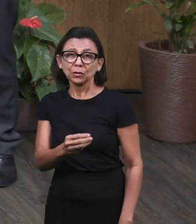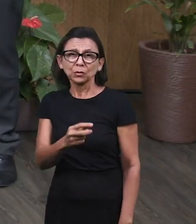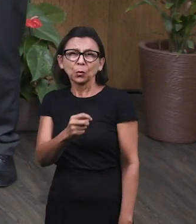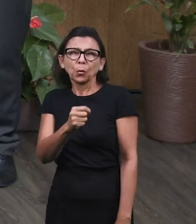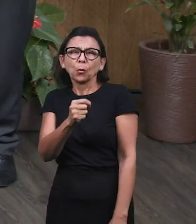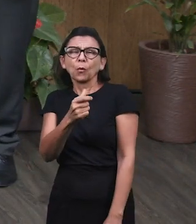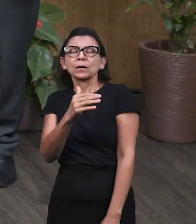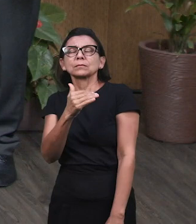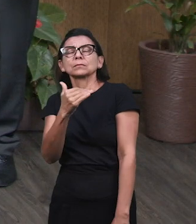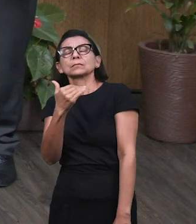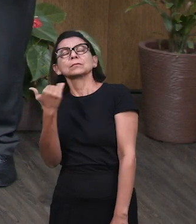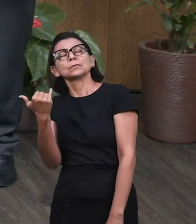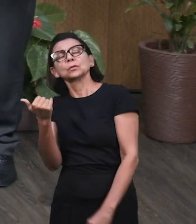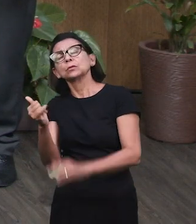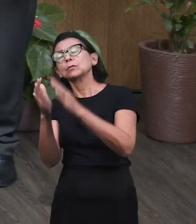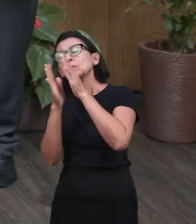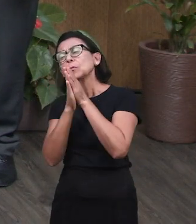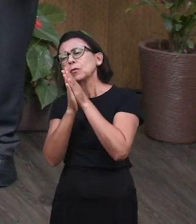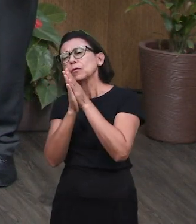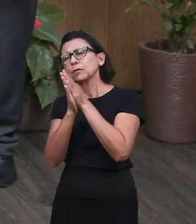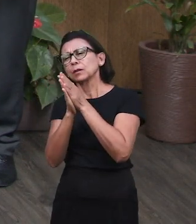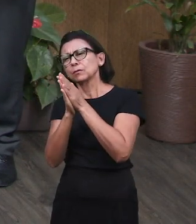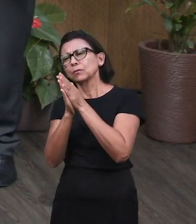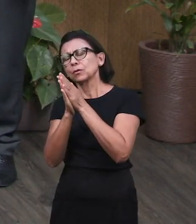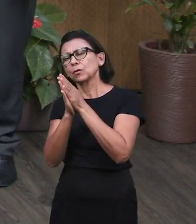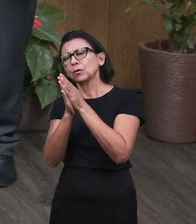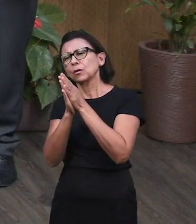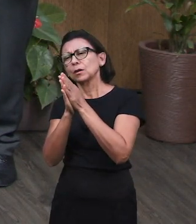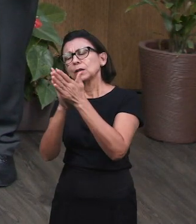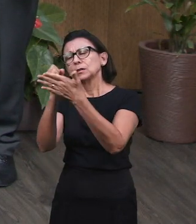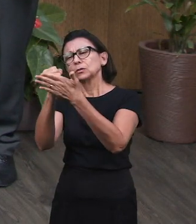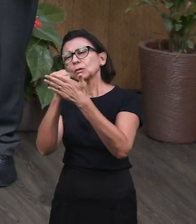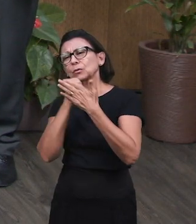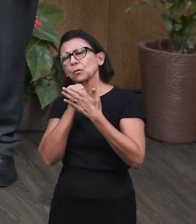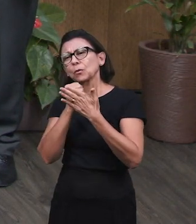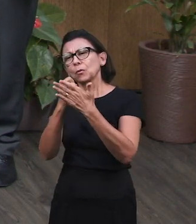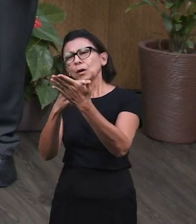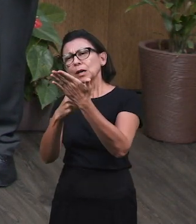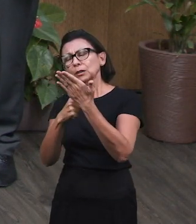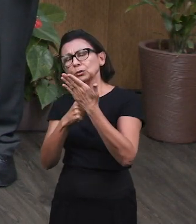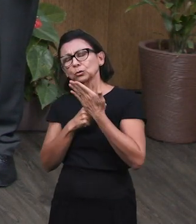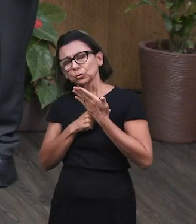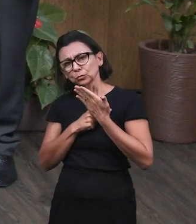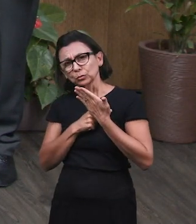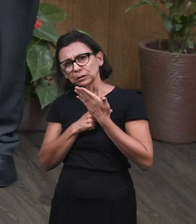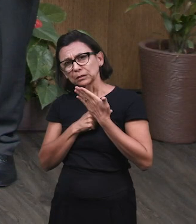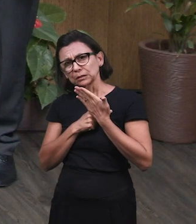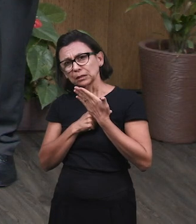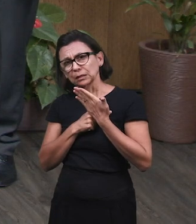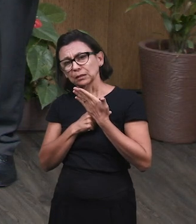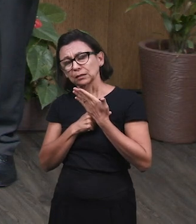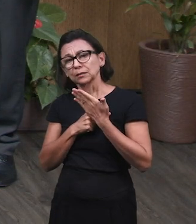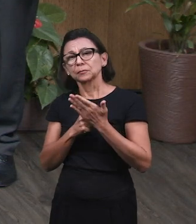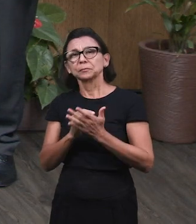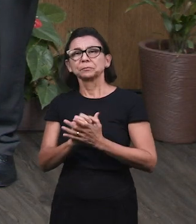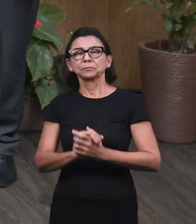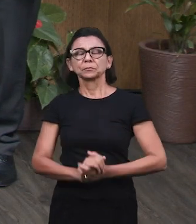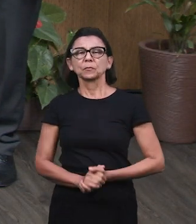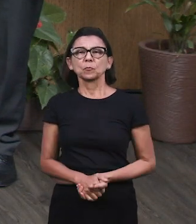La supplication, la demande de l'officier du roi au Seigneur Jésus a été